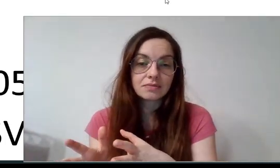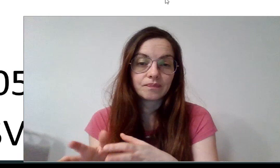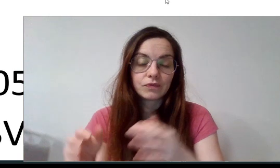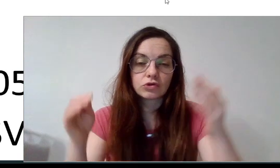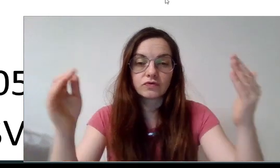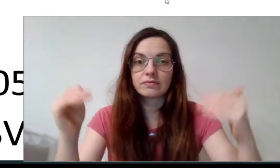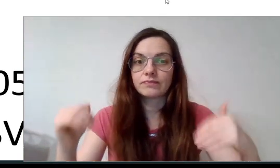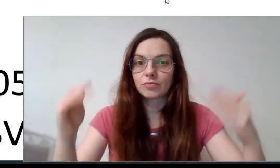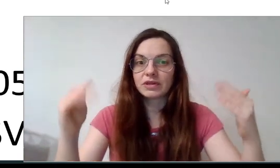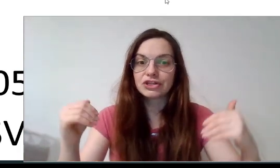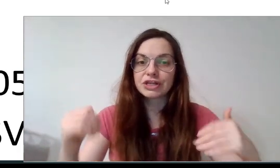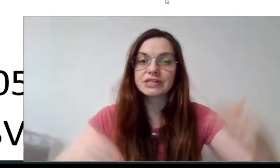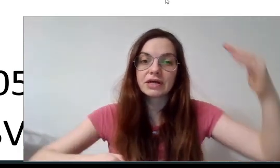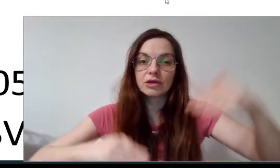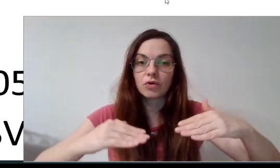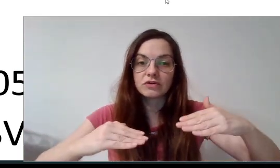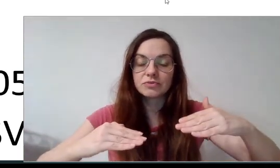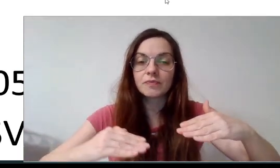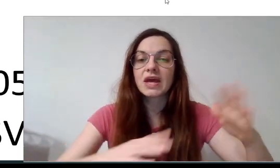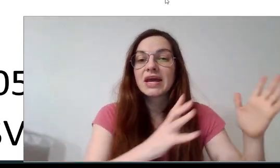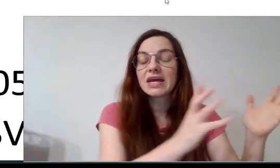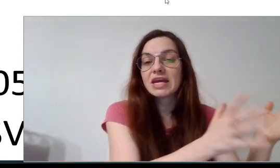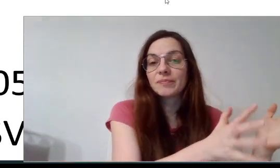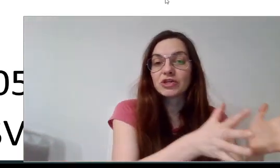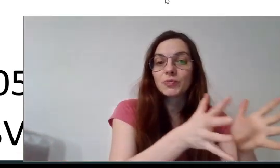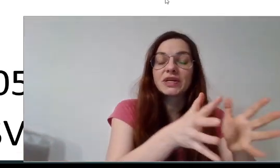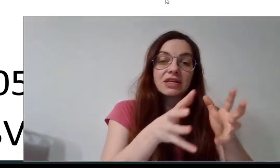verpasst. To su dve normalne rečenice, kad ih povežemo.